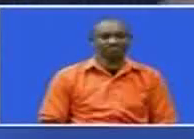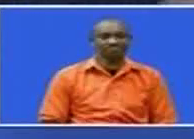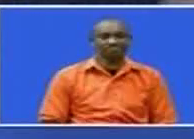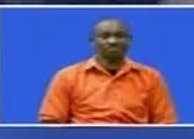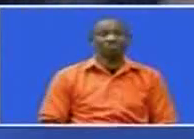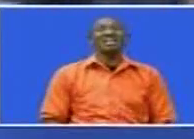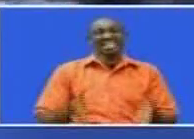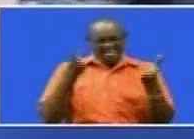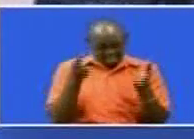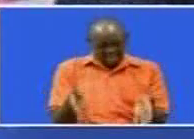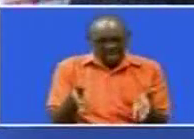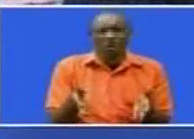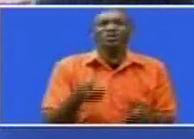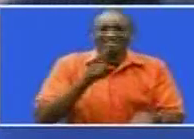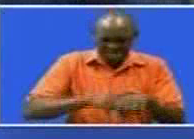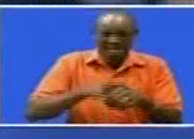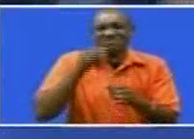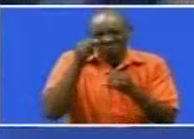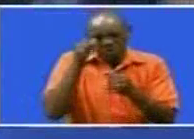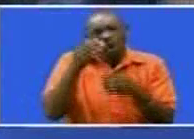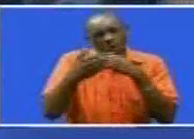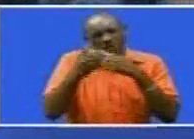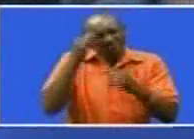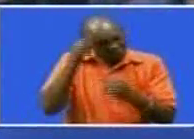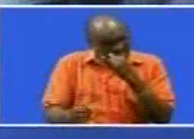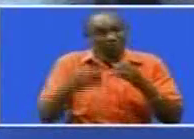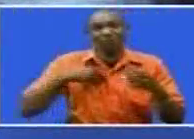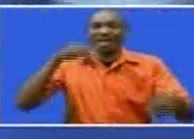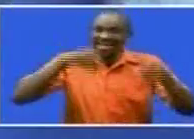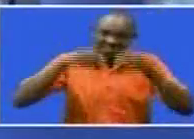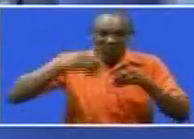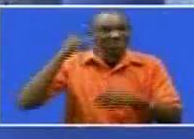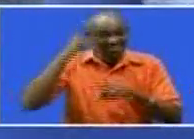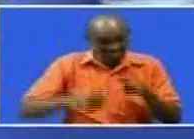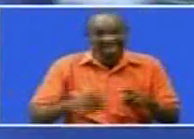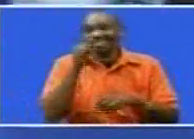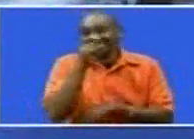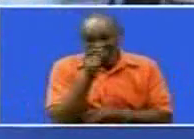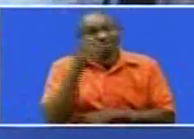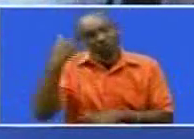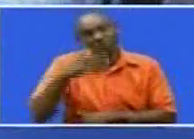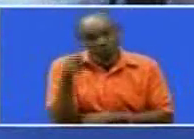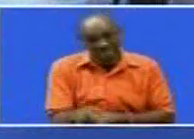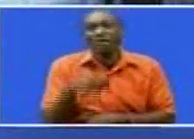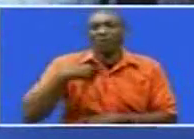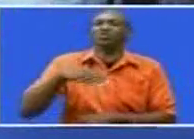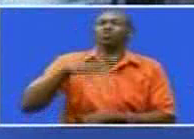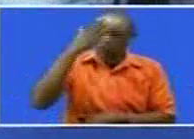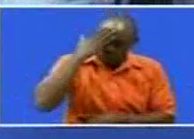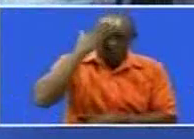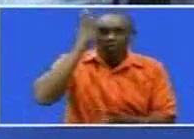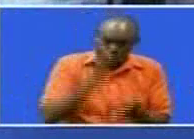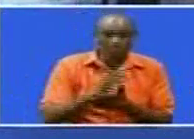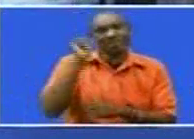Ikiwa sasa ni dakika za lala salama katika mchakato wa uchaguzi wa mwaka huu hapa Tanzania ili kumtafuta rais wa awamu ya